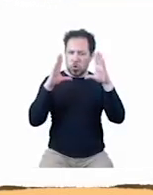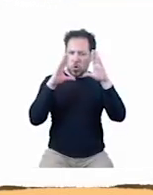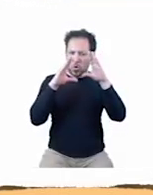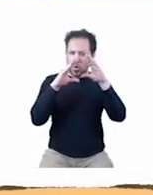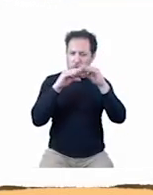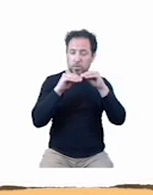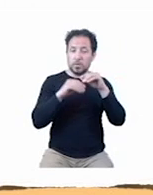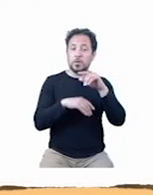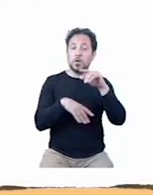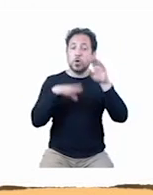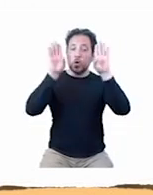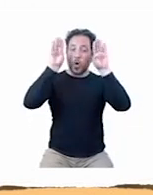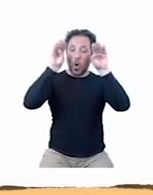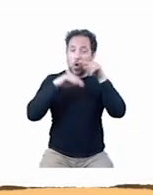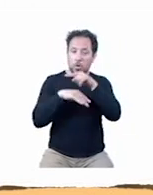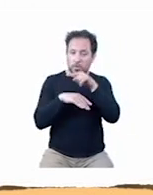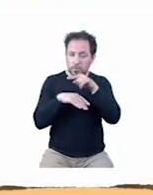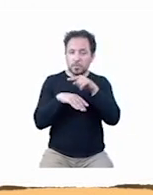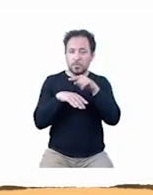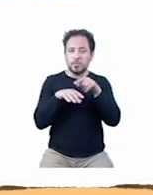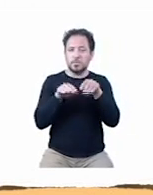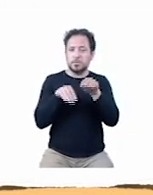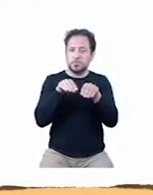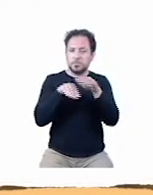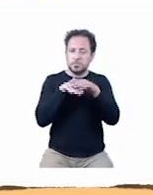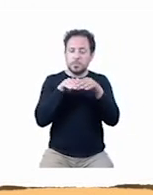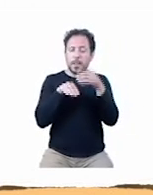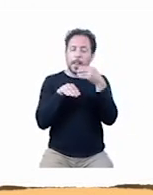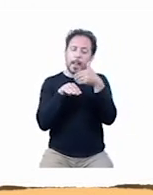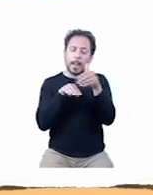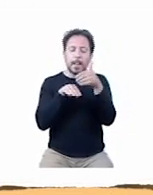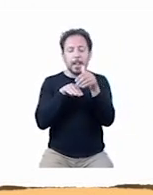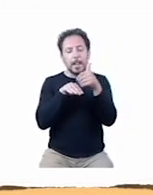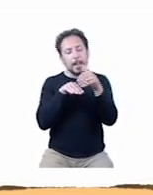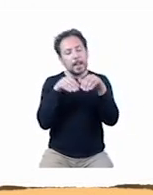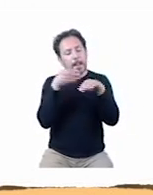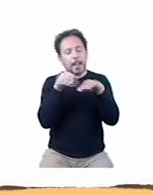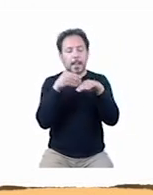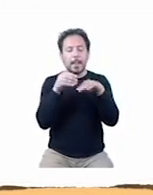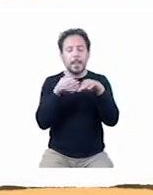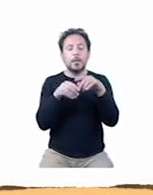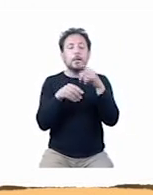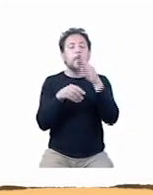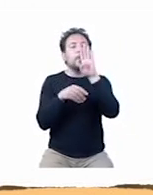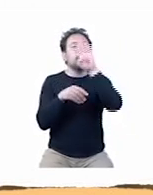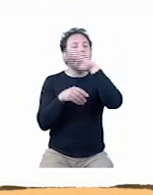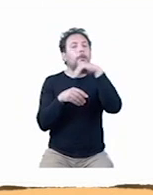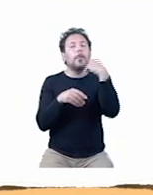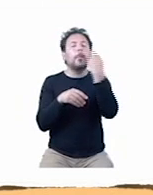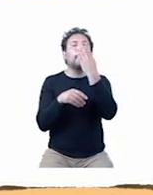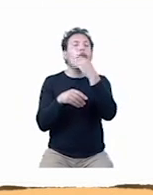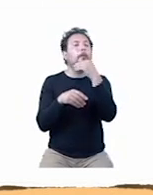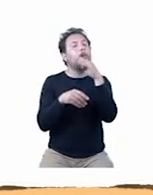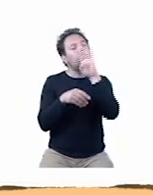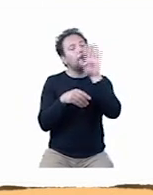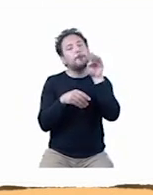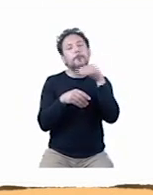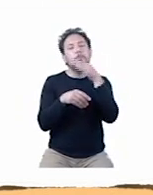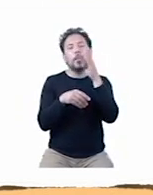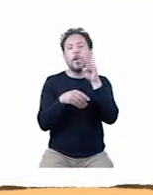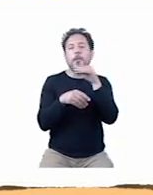quella notte Rocky si leccò le zampe e si pulì il muso come fanno i gatti.